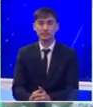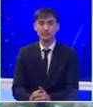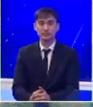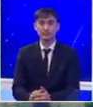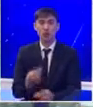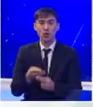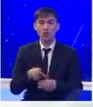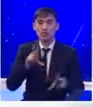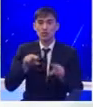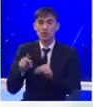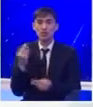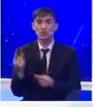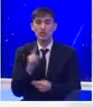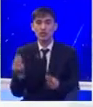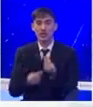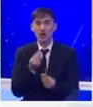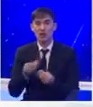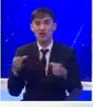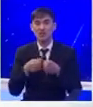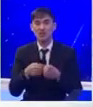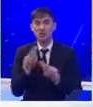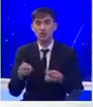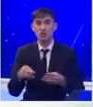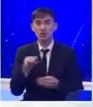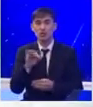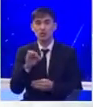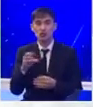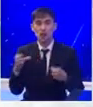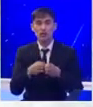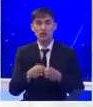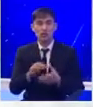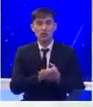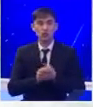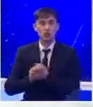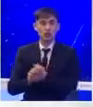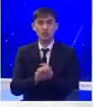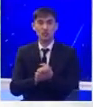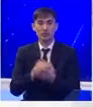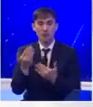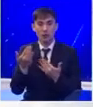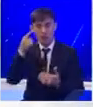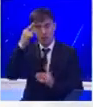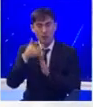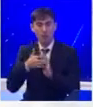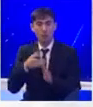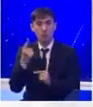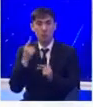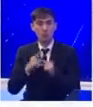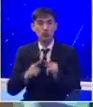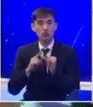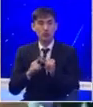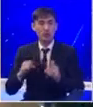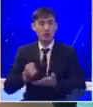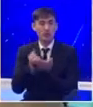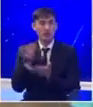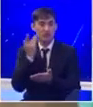Я очень счастлива, что играю в составе клуба ЖТСУ. В команде очень дружеская атмосфера. Мы все понимаем друг друга с полуслова и всегда поддерживаем